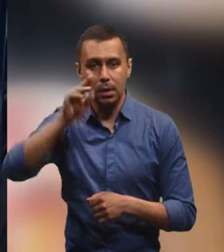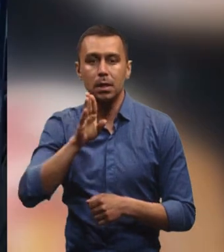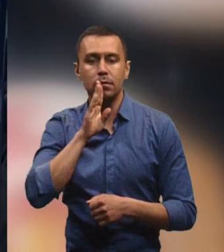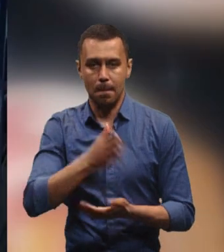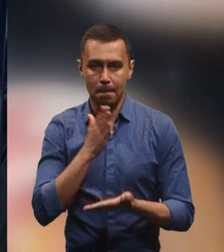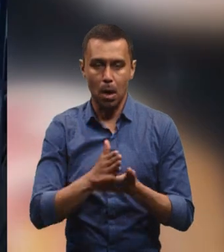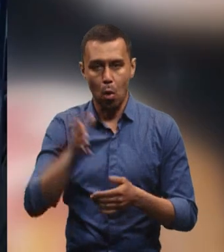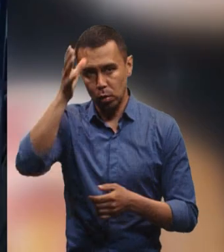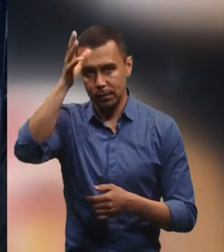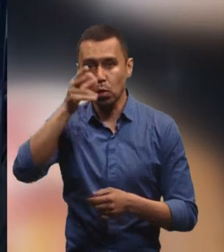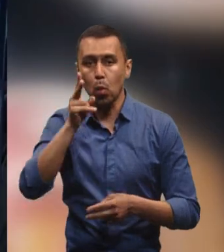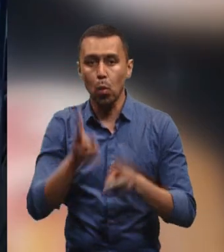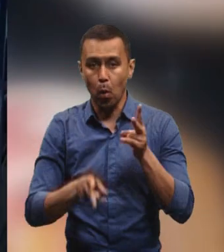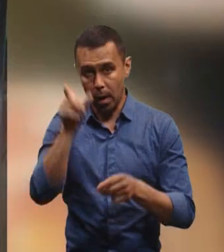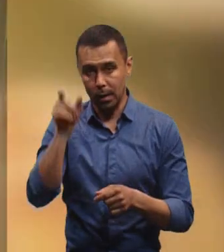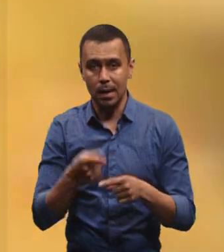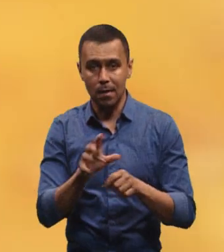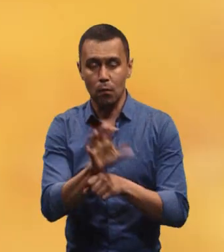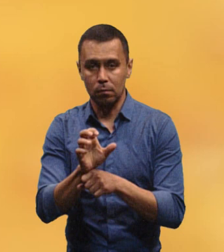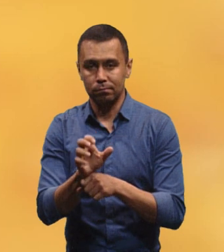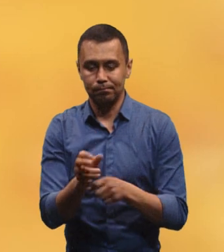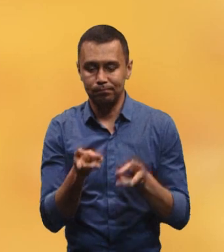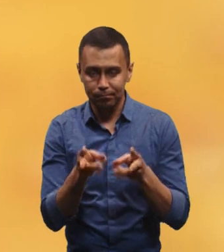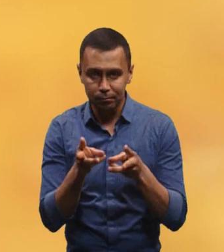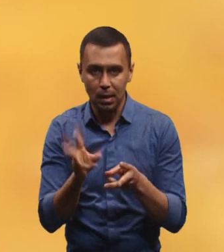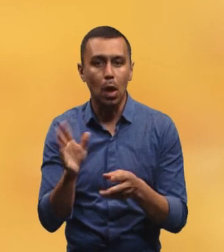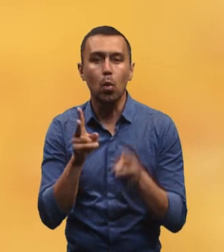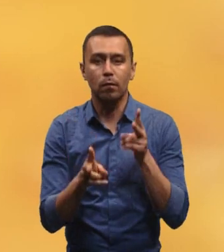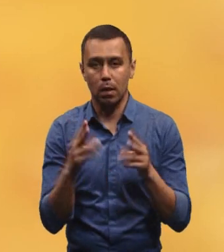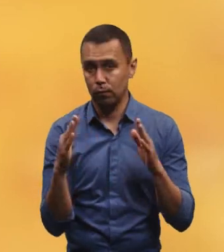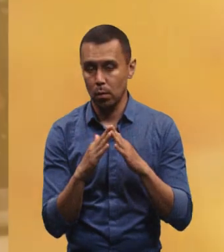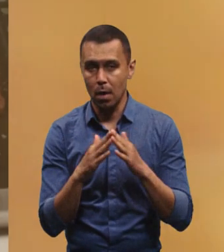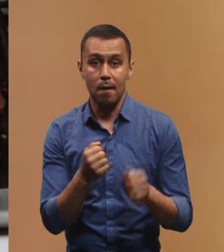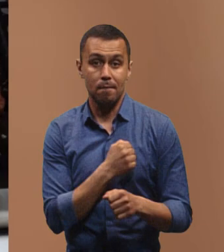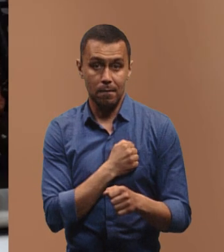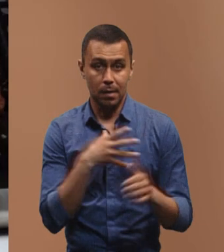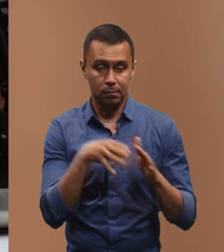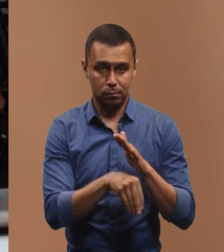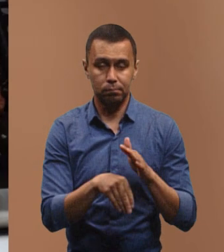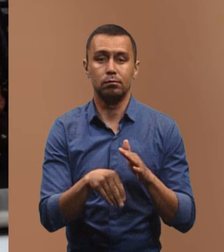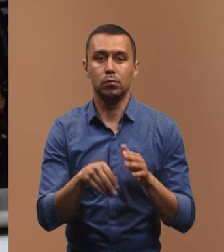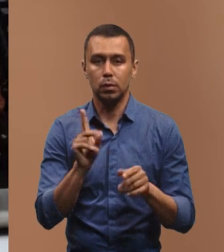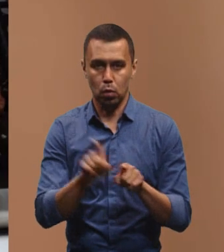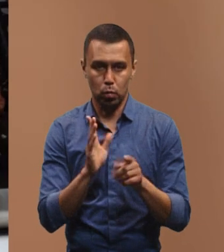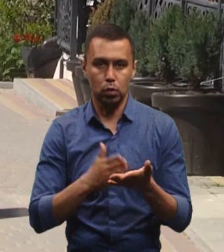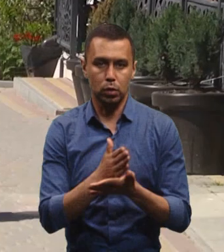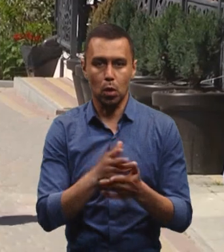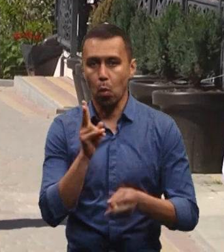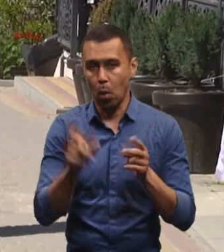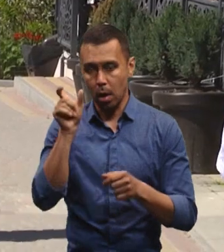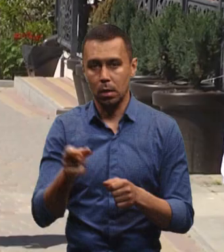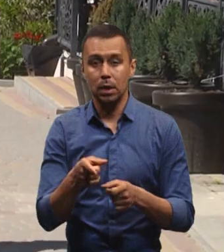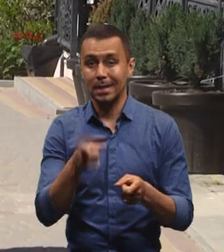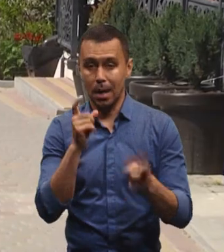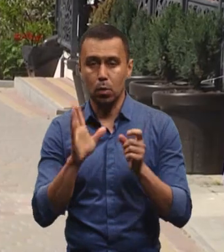Дівчина має освіту кухаря. На цих фото – випічка та страви, які готувала вдома. У війську теж служитиме кухарем. Розповідає,